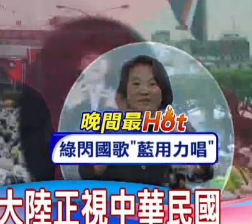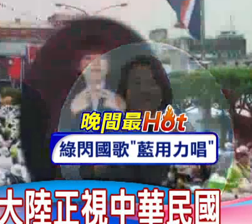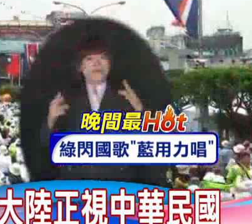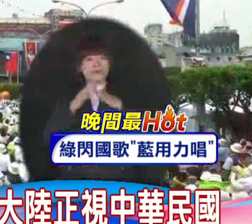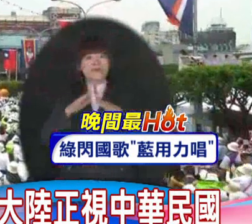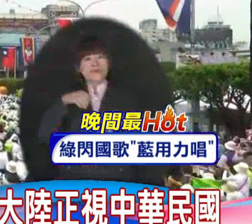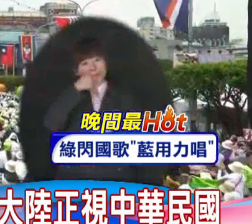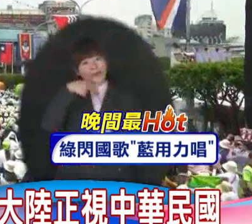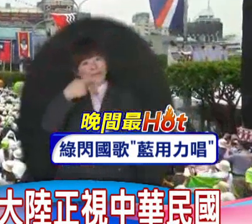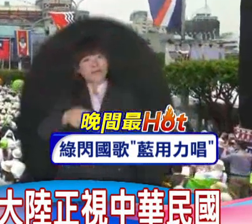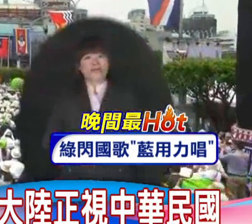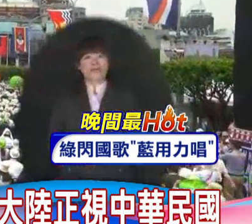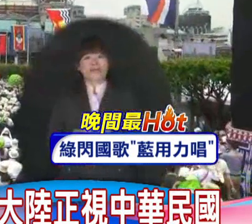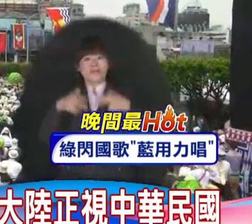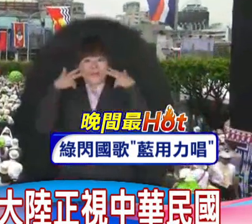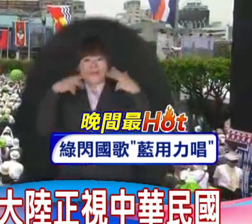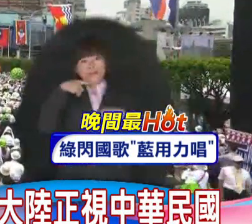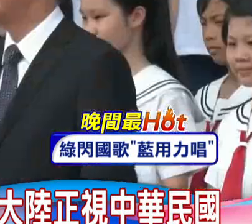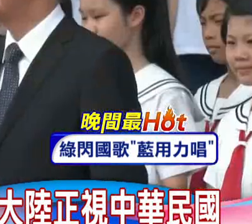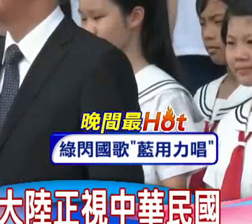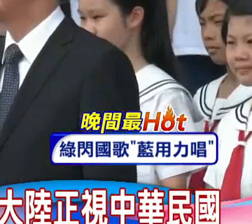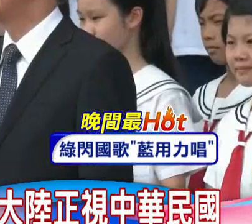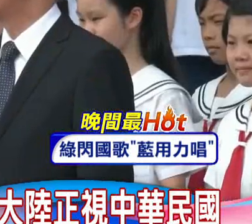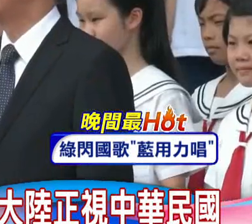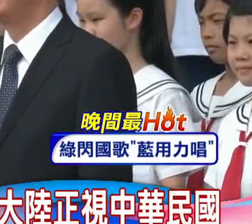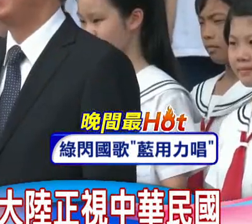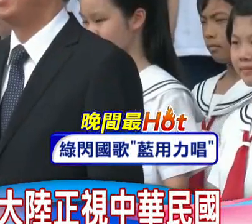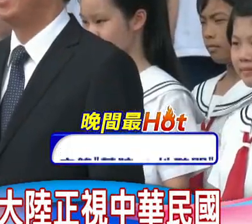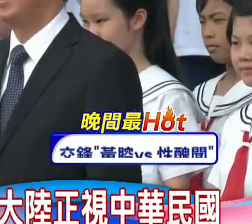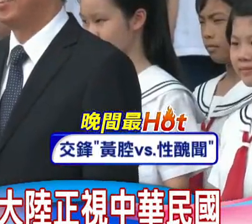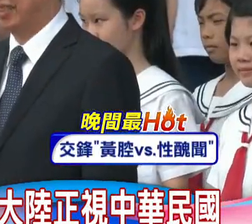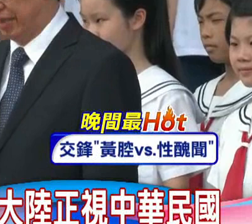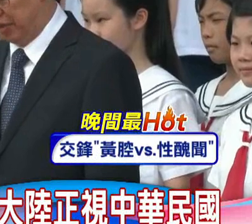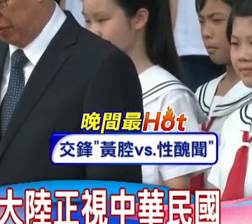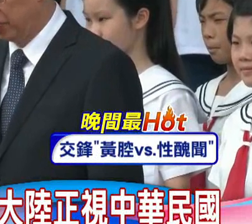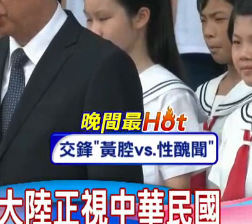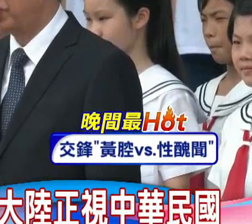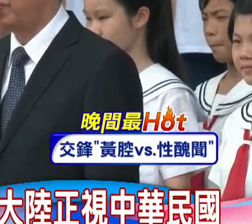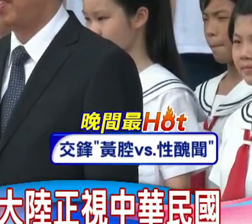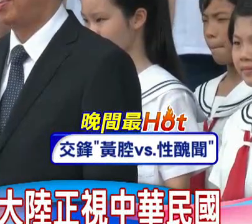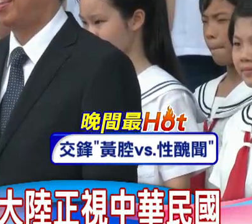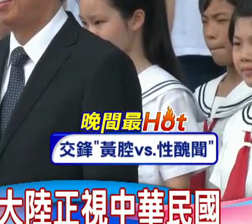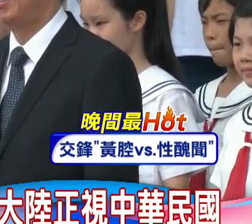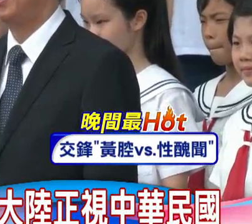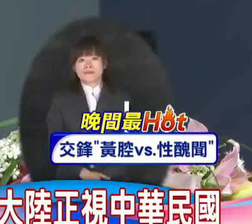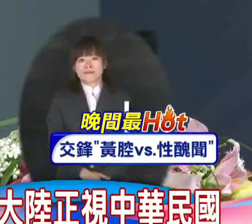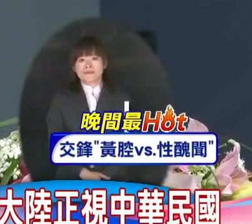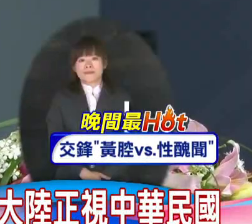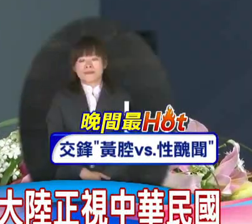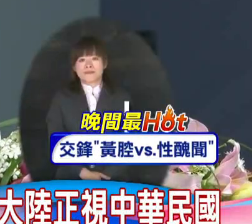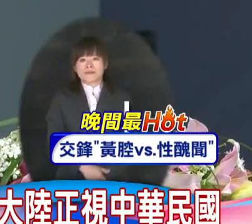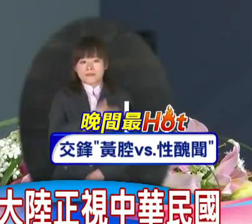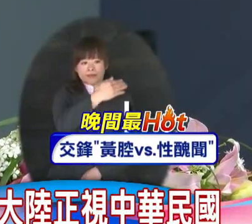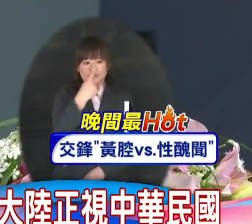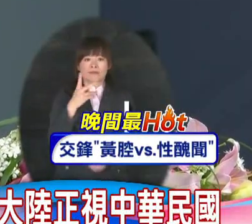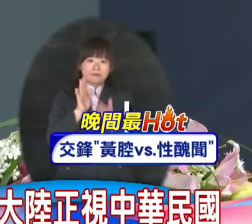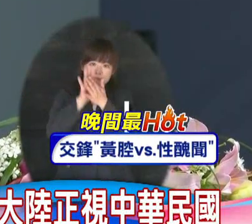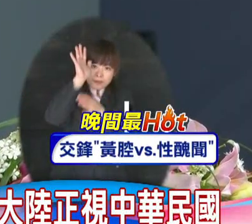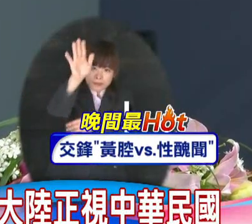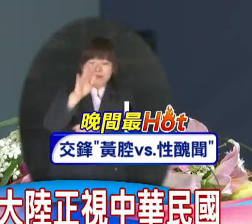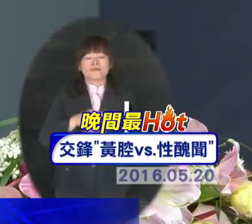识。时间回到520就职演说，原来这段话5个月前蔡总统就说过。 92年之